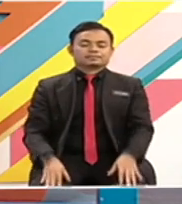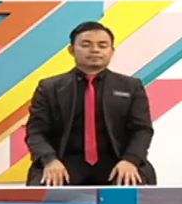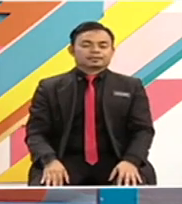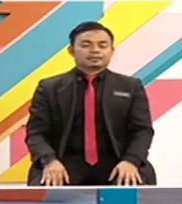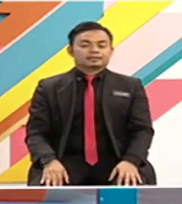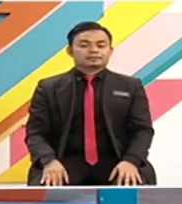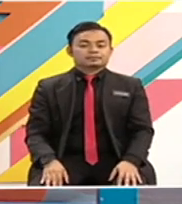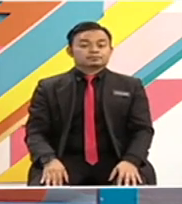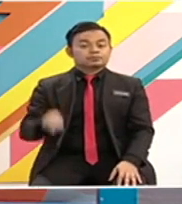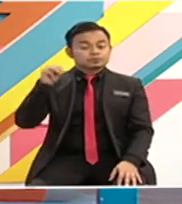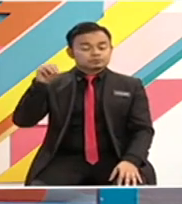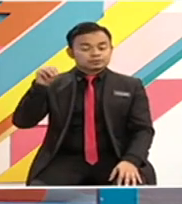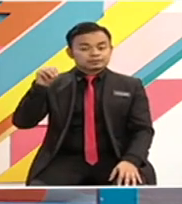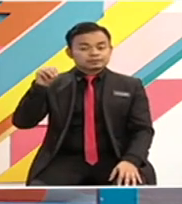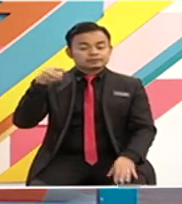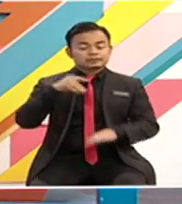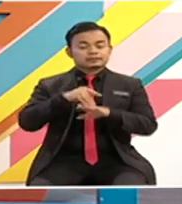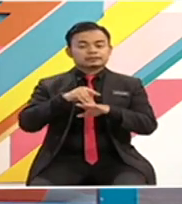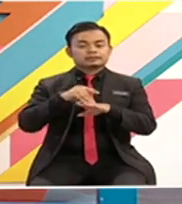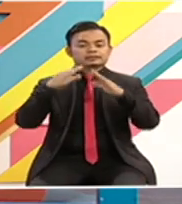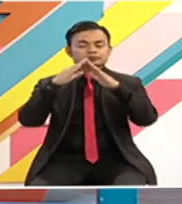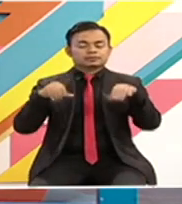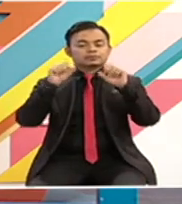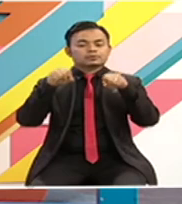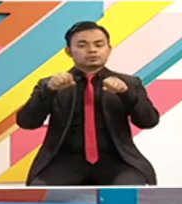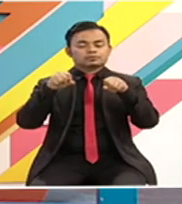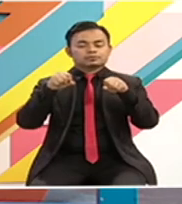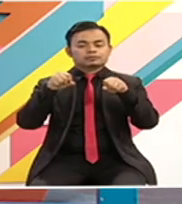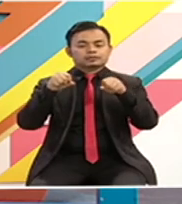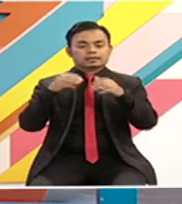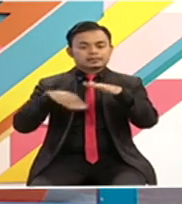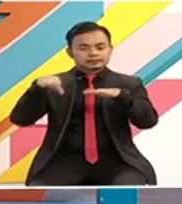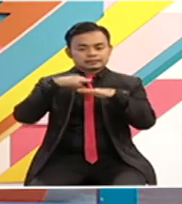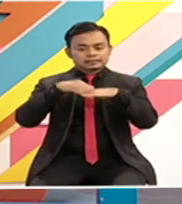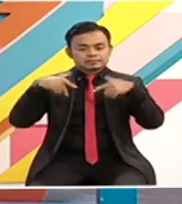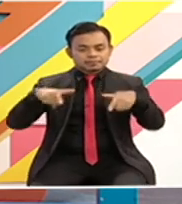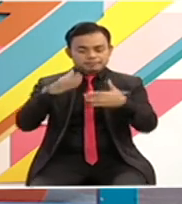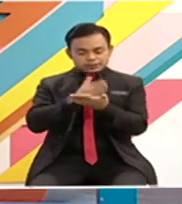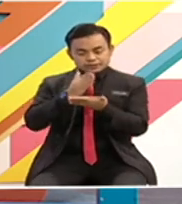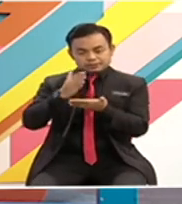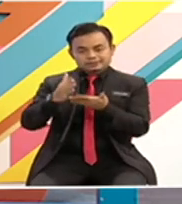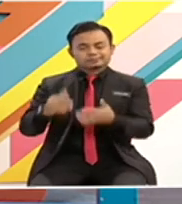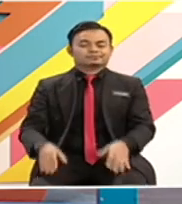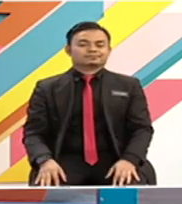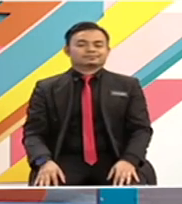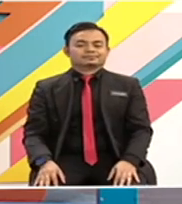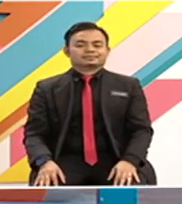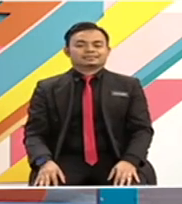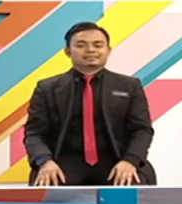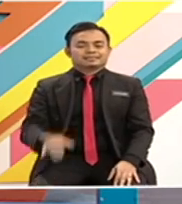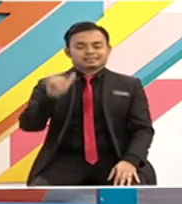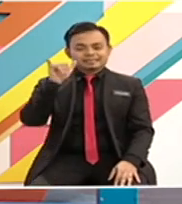ngebunuh yang dah tidak digunakan lagi oleh Amung kinma emake jangan selesai ambil yang sedang digunakan